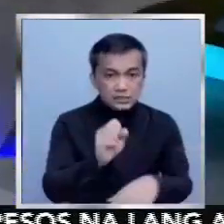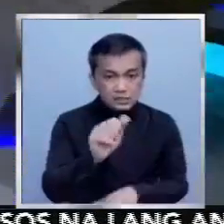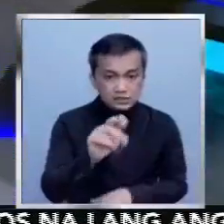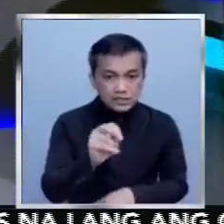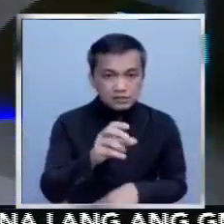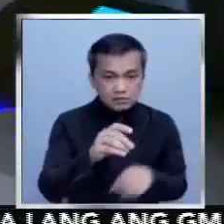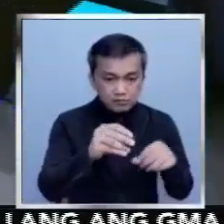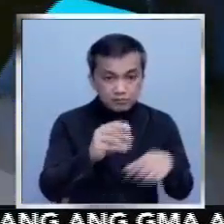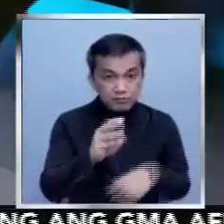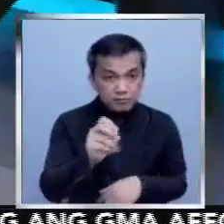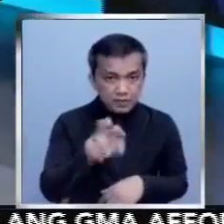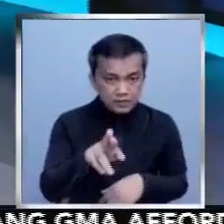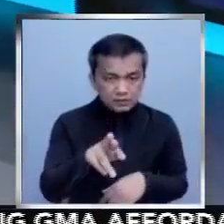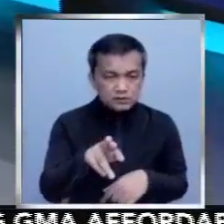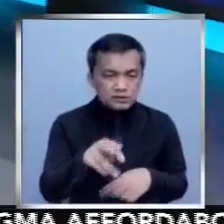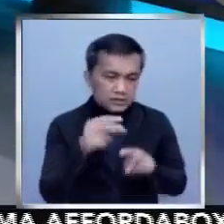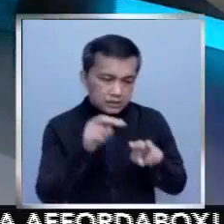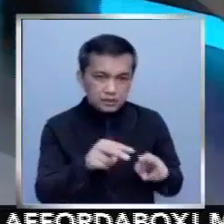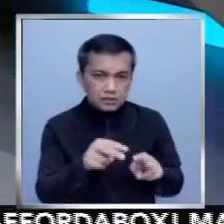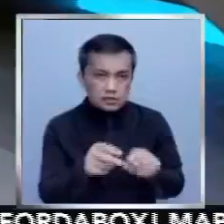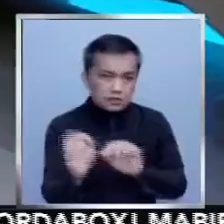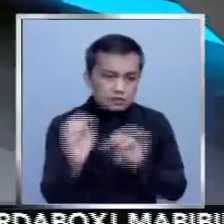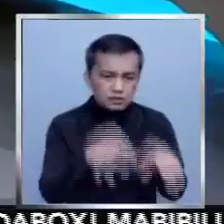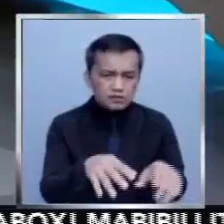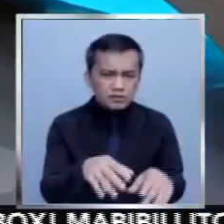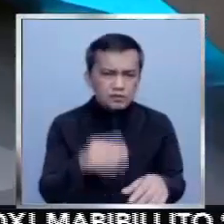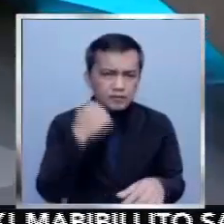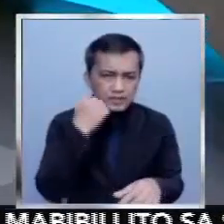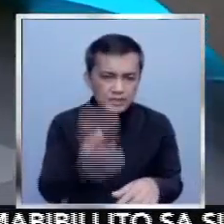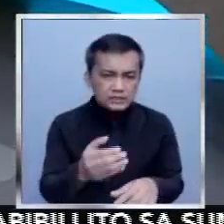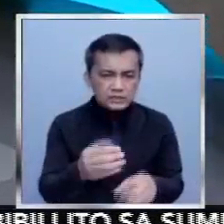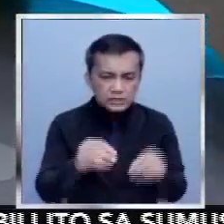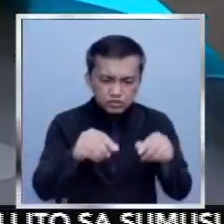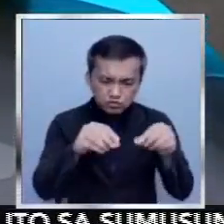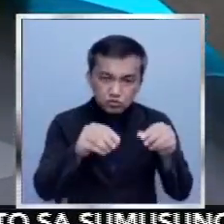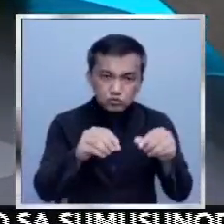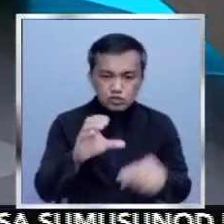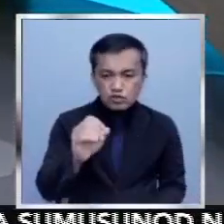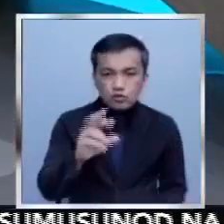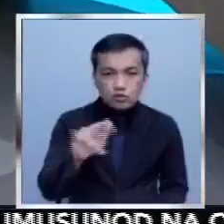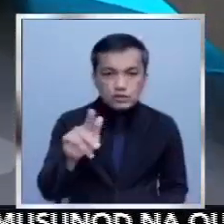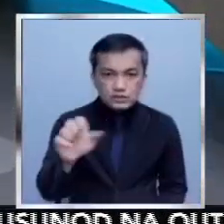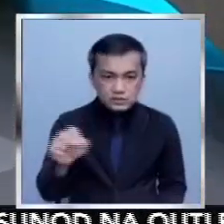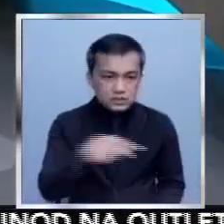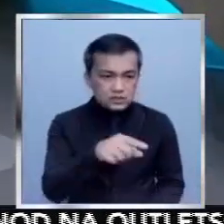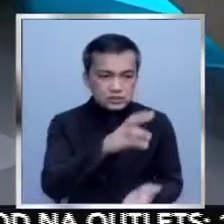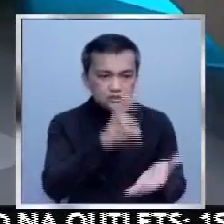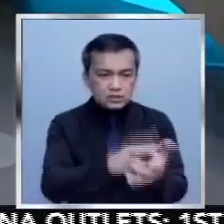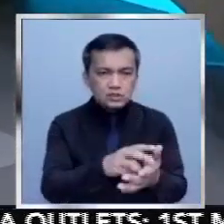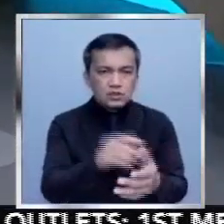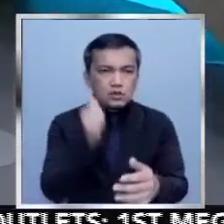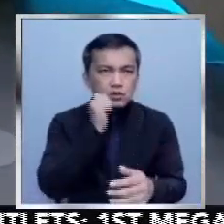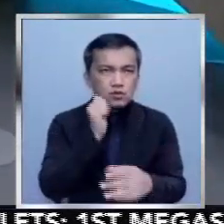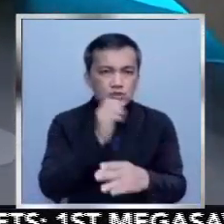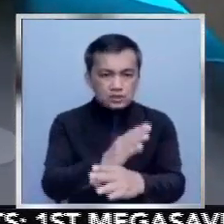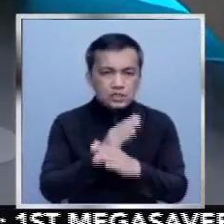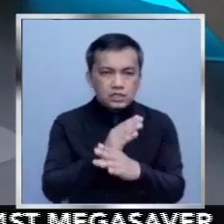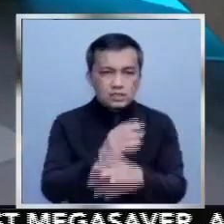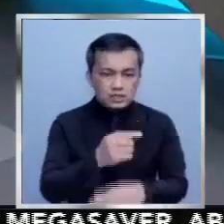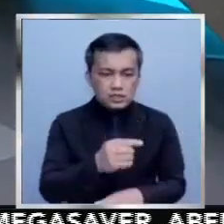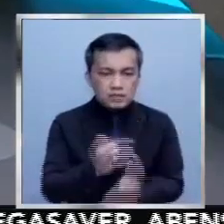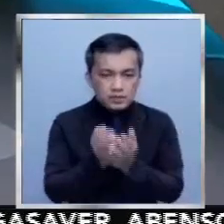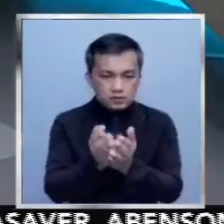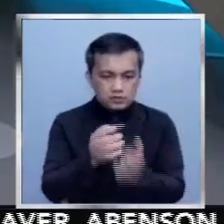ang tinambakan ng mga patay at durog na coral. Sa lugar na yon, lagi nakaharang ang barko ng China Coast Guard at mga